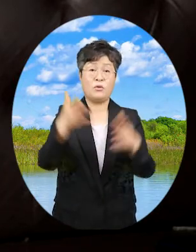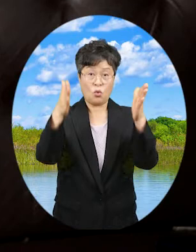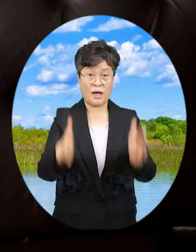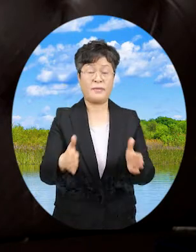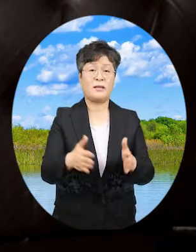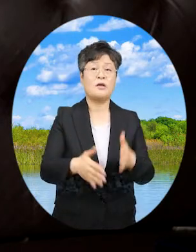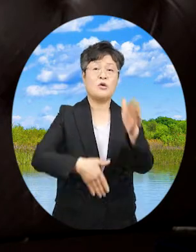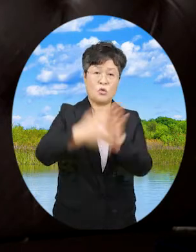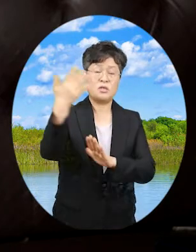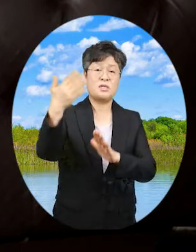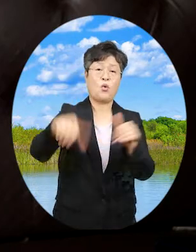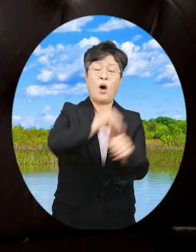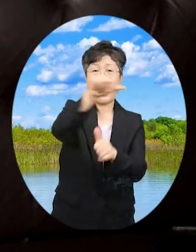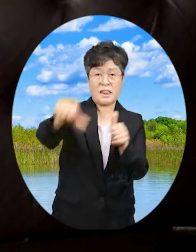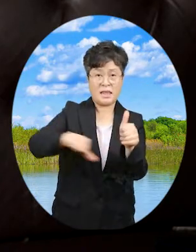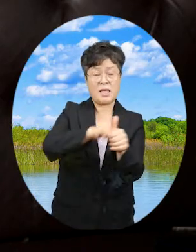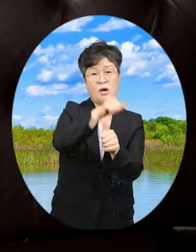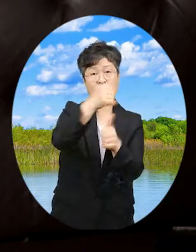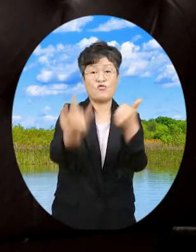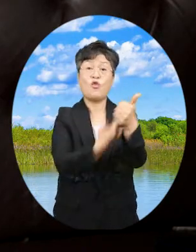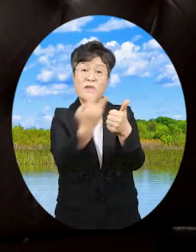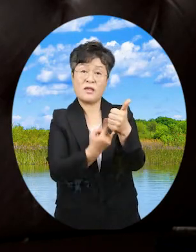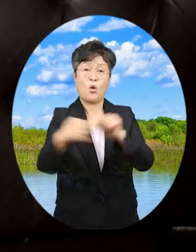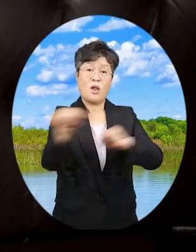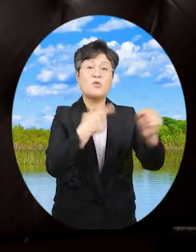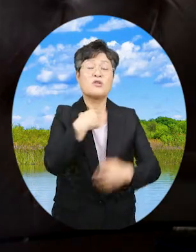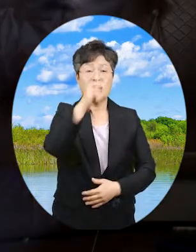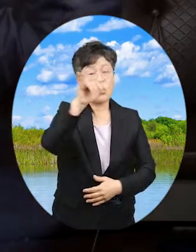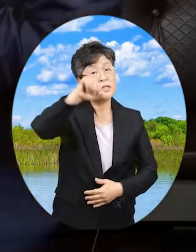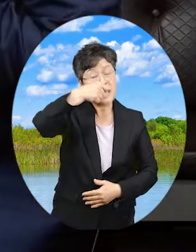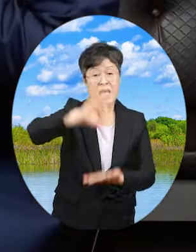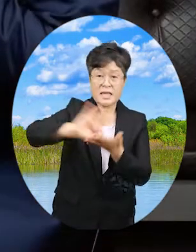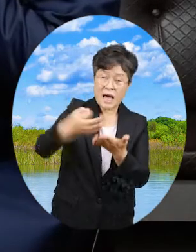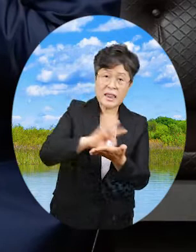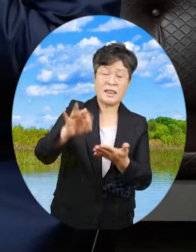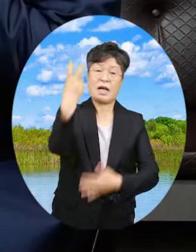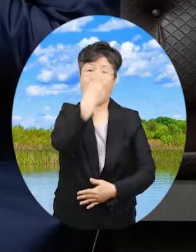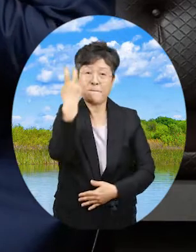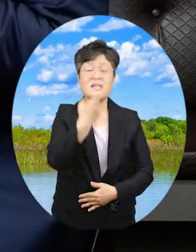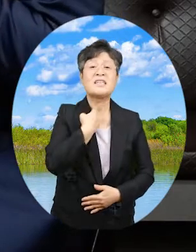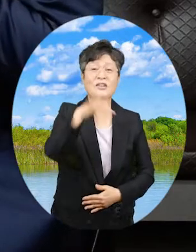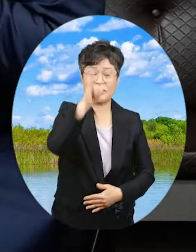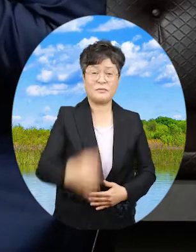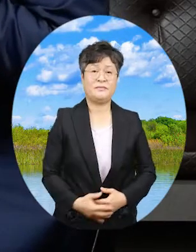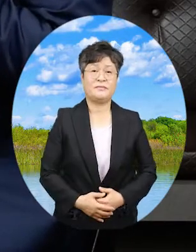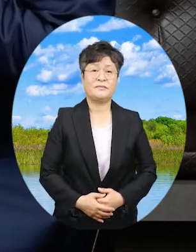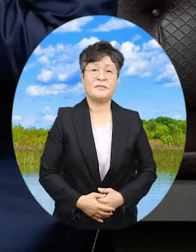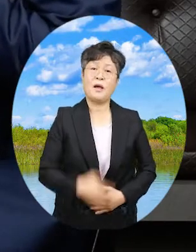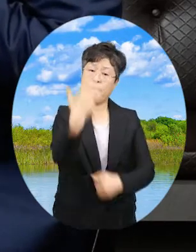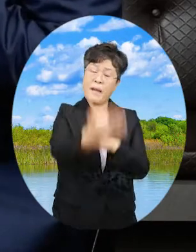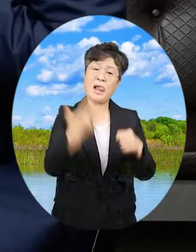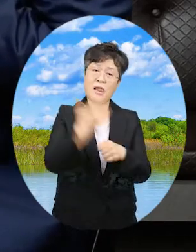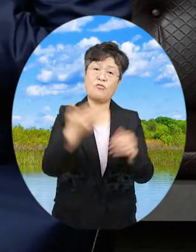조금, 어렸을 때 이런 생각을 좀 많이 못했는데, 정말 대단하다고 생각이 듭니다. 자, 그럼 지금부터